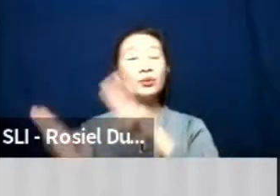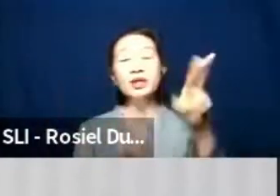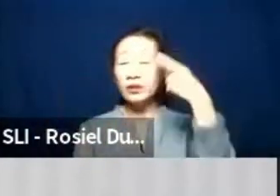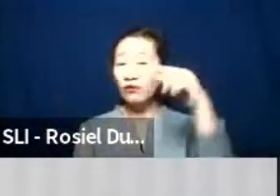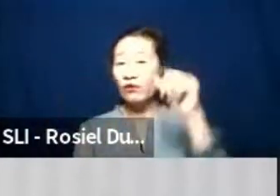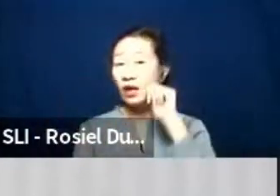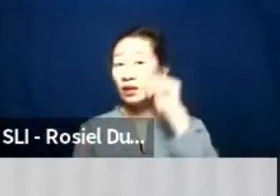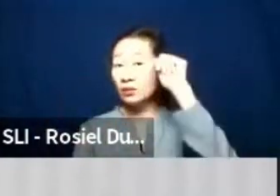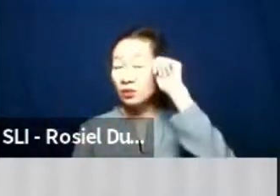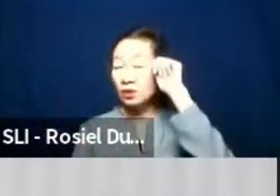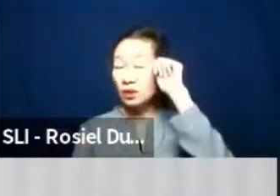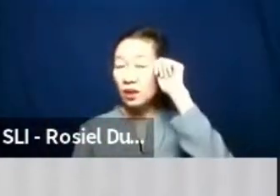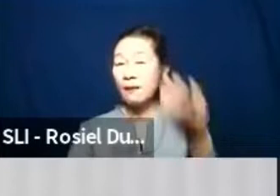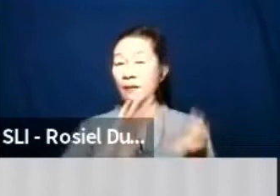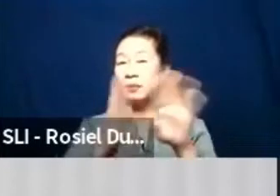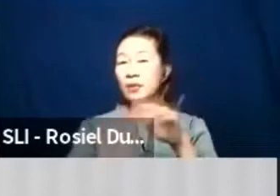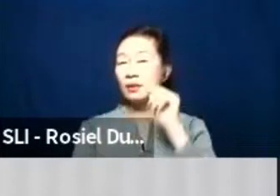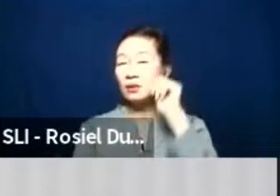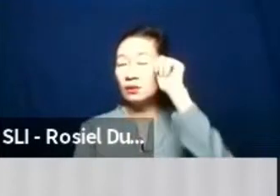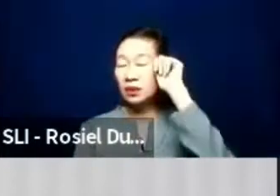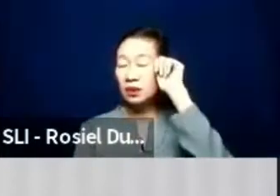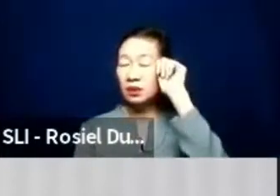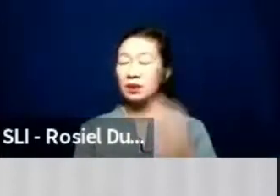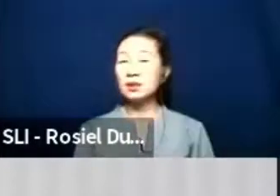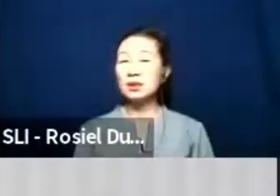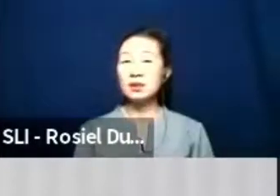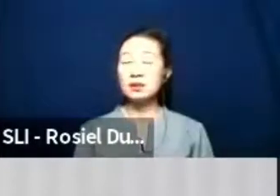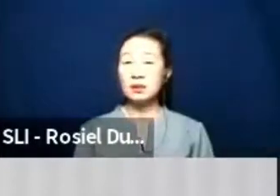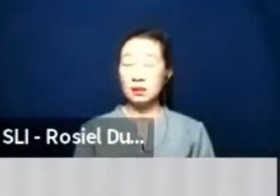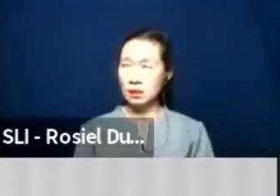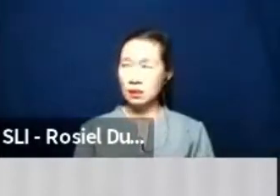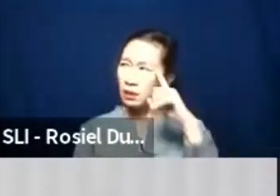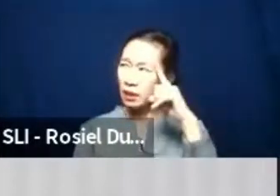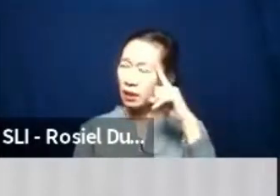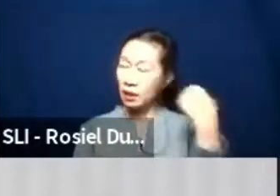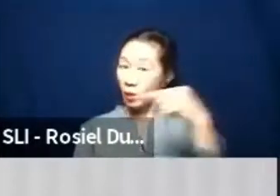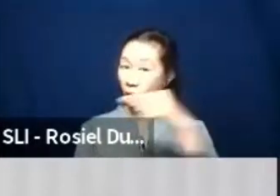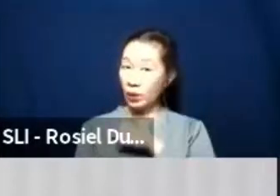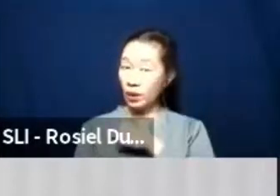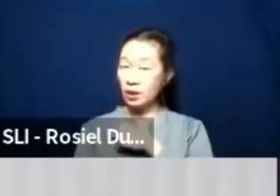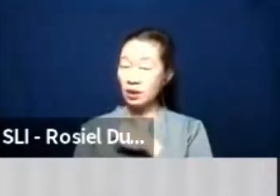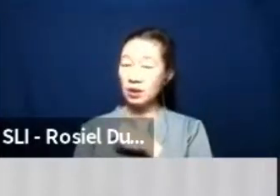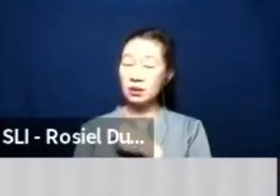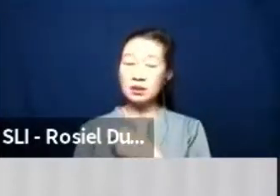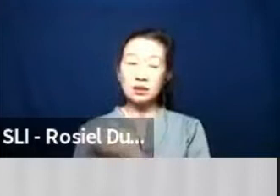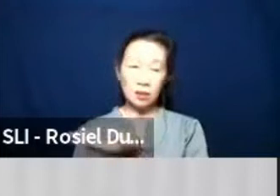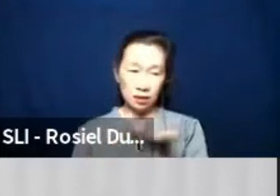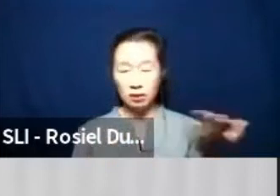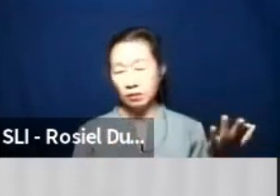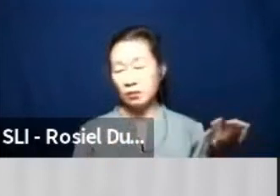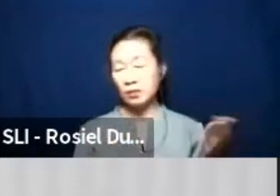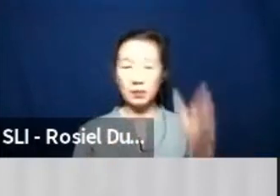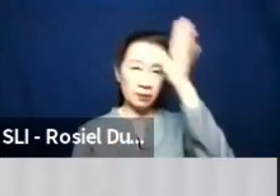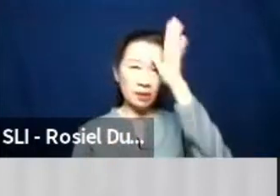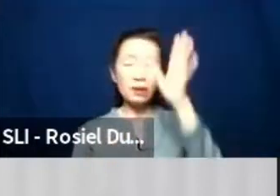sa adulting na tinatawag natin? I'd like to think na tayo na neurotypical, tayong mga magulang